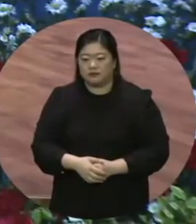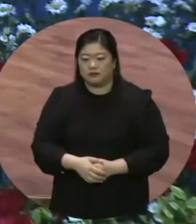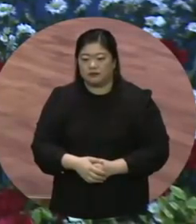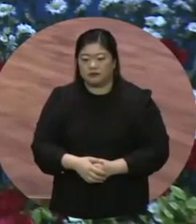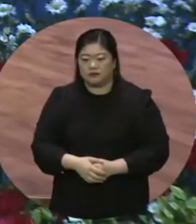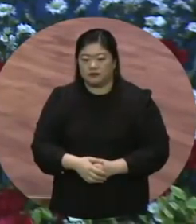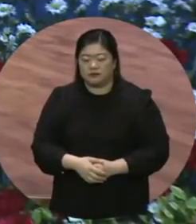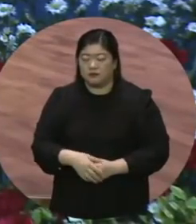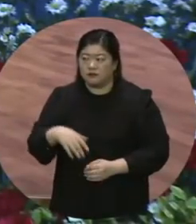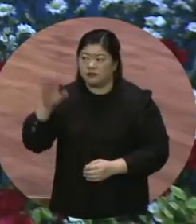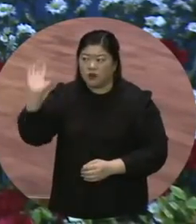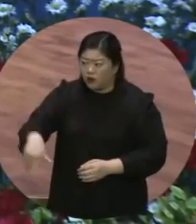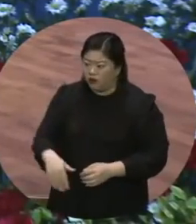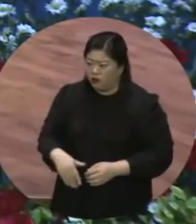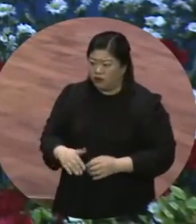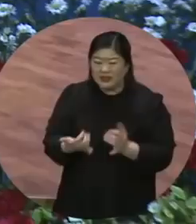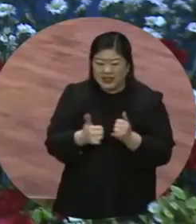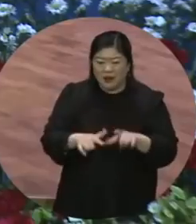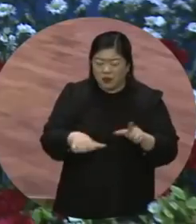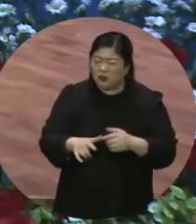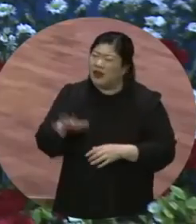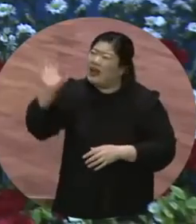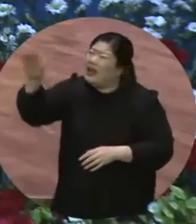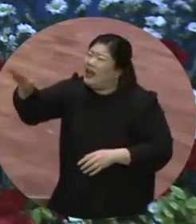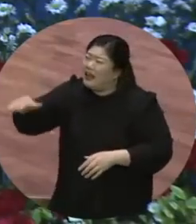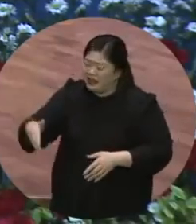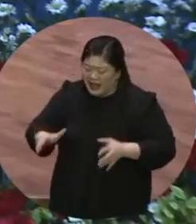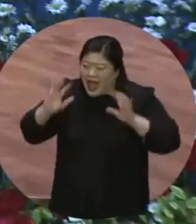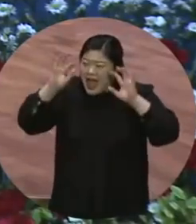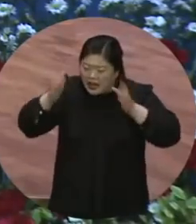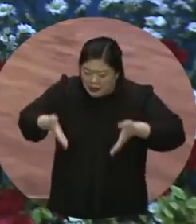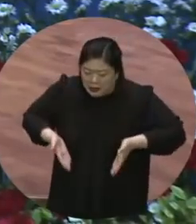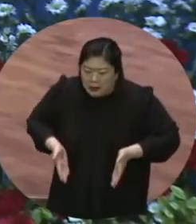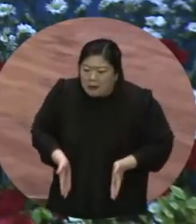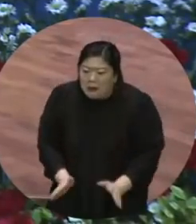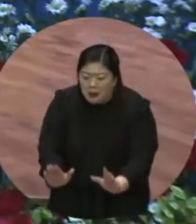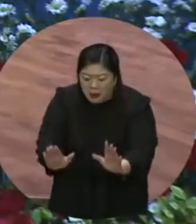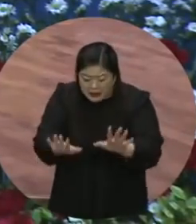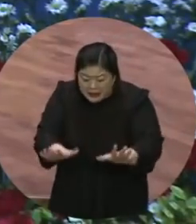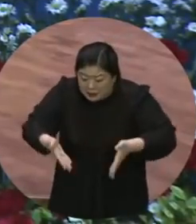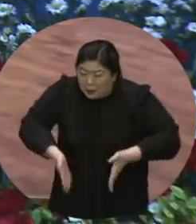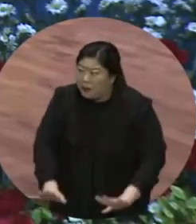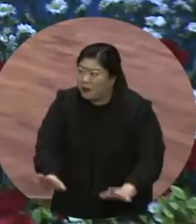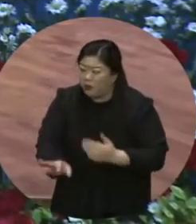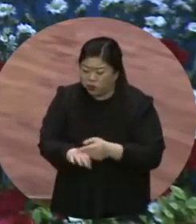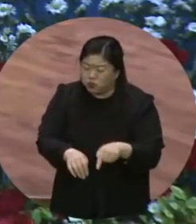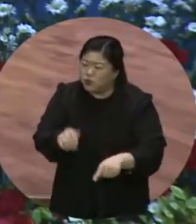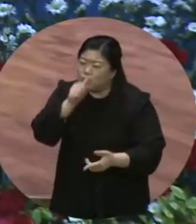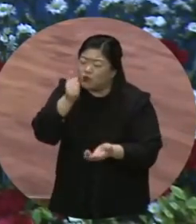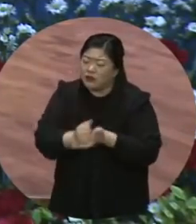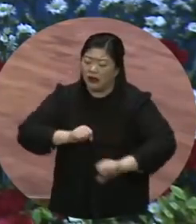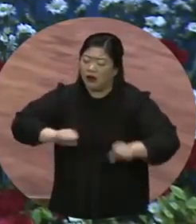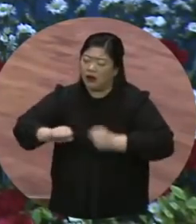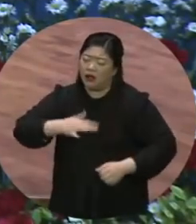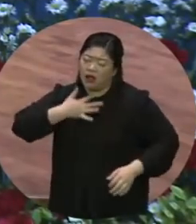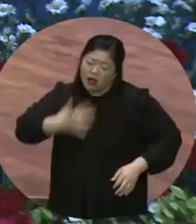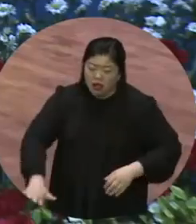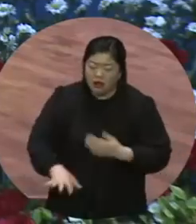사람들이 이렇게 말합니다. 아니 이제 갓 태어난 아기가 무슨 죄가 있다고 죄인이라